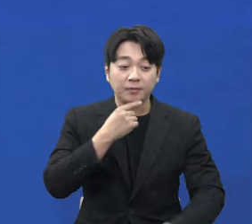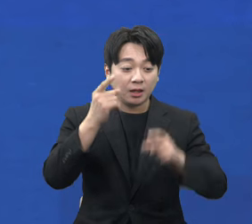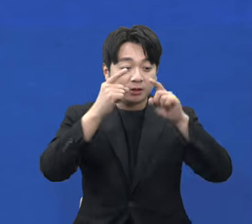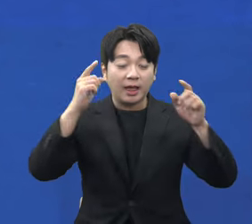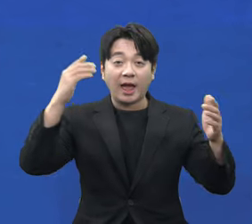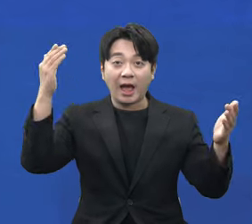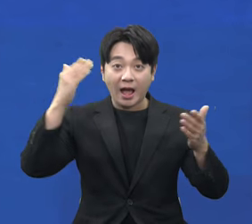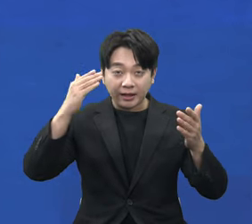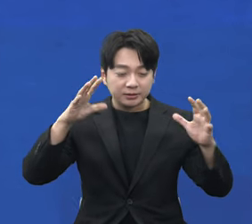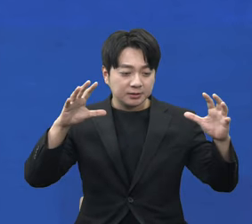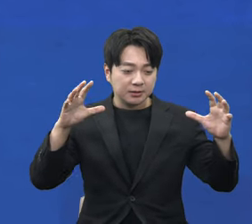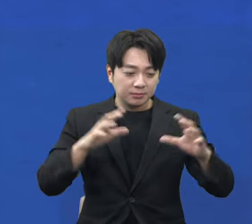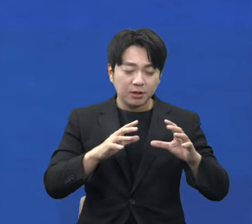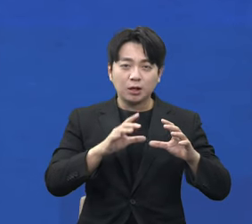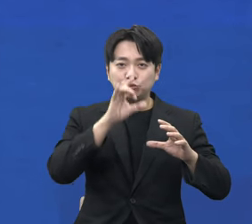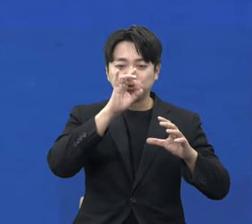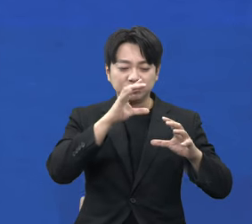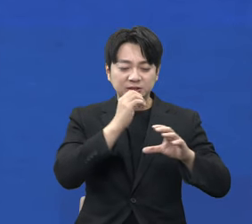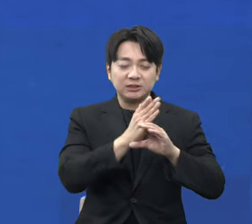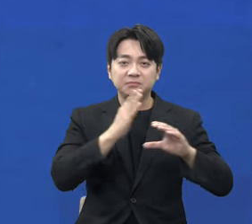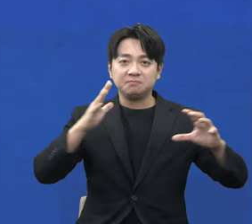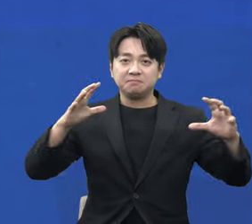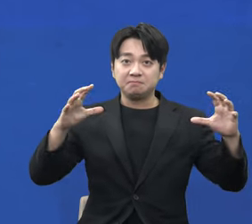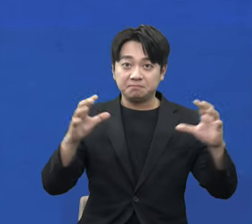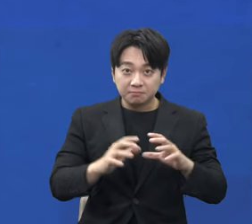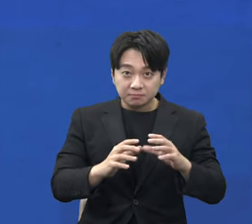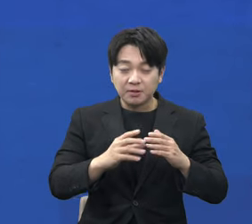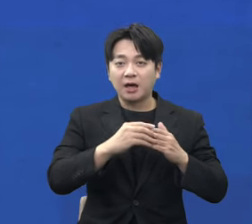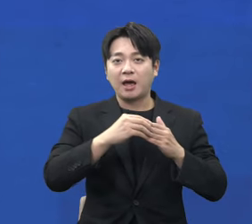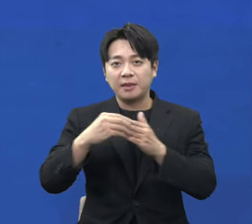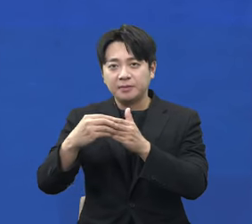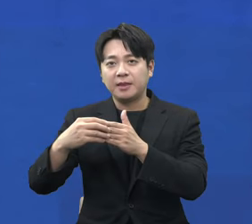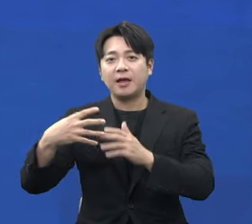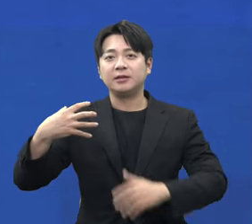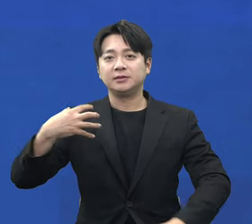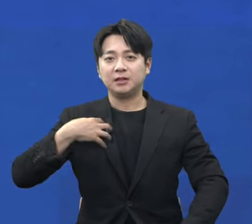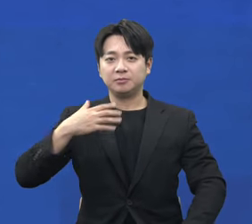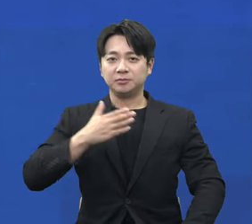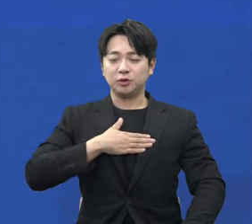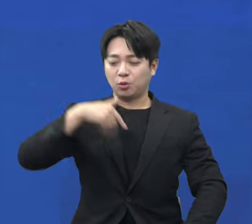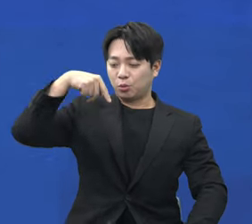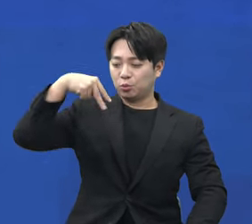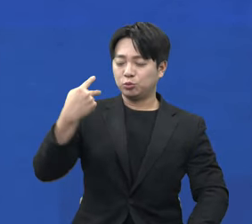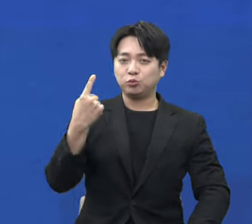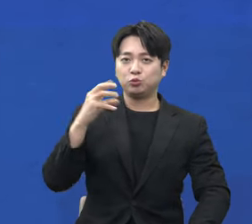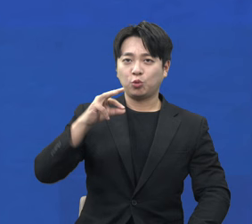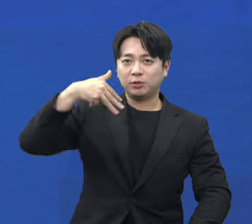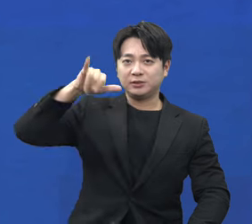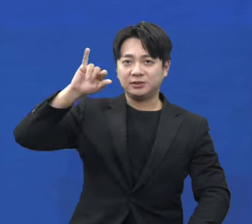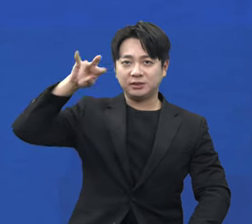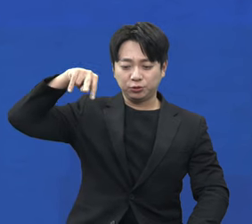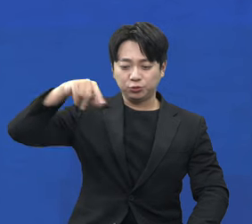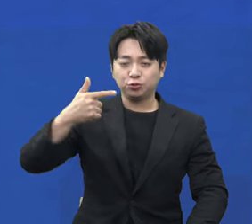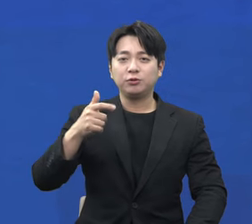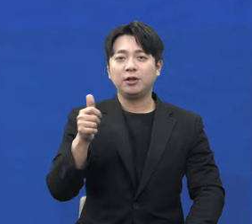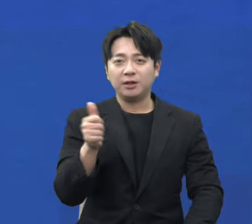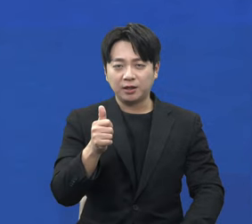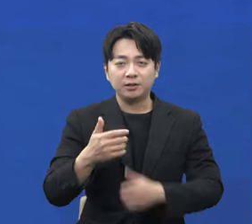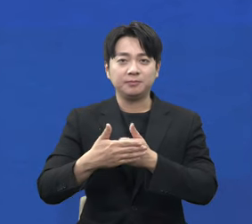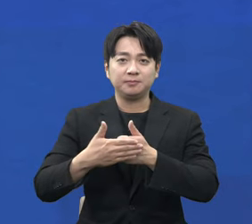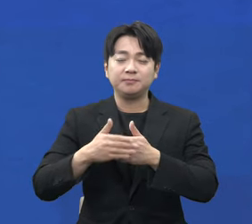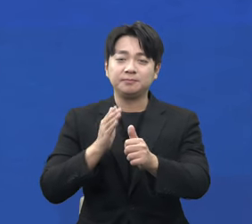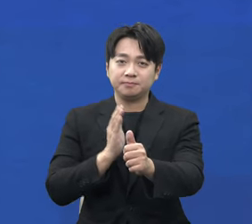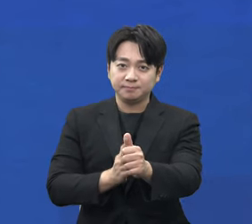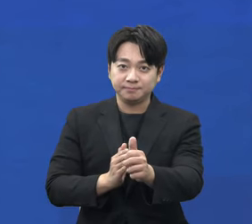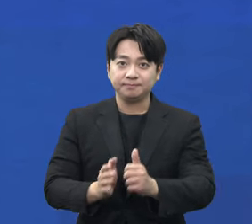대학생들을 중심으로 안내할 단 한 사람, 저 송치윤에게 여러분들의 압도적인 지지를 보내주십시오.